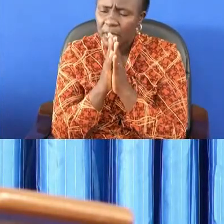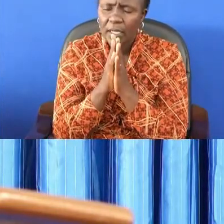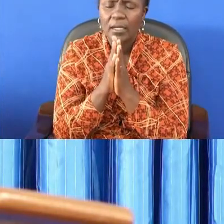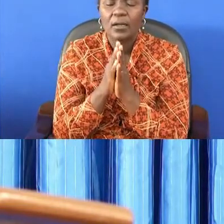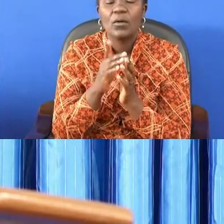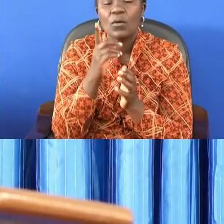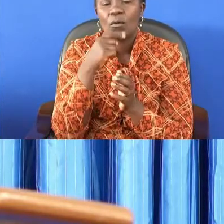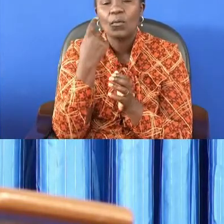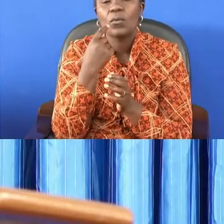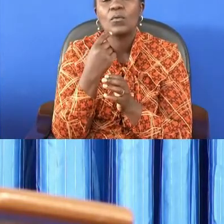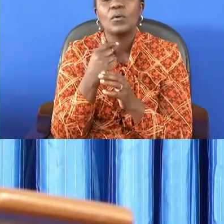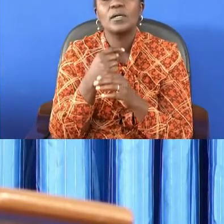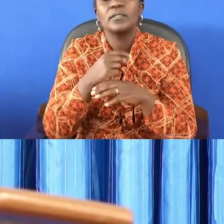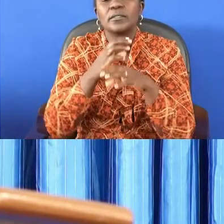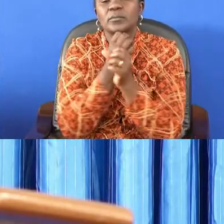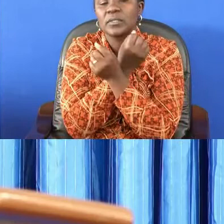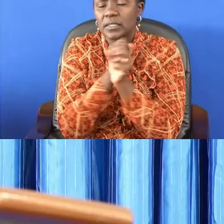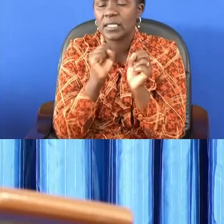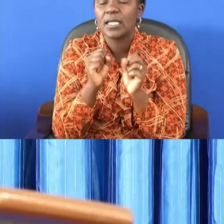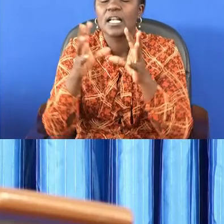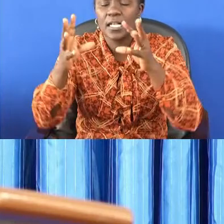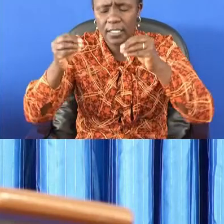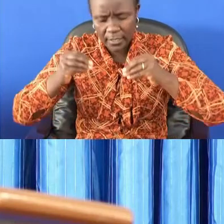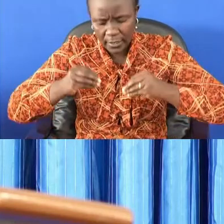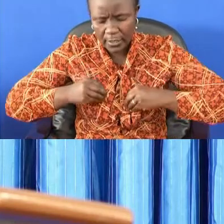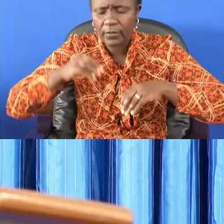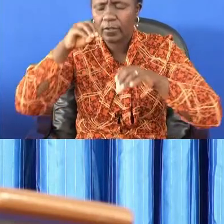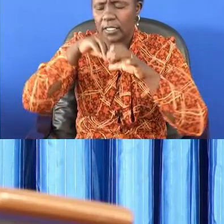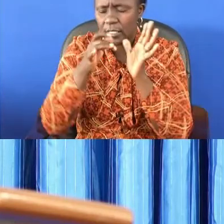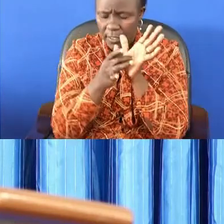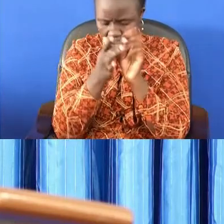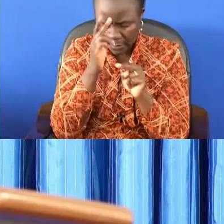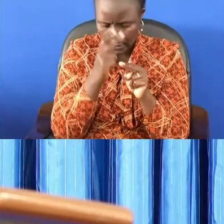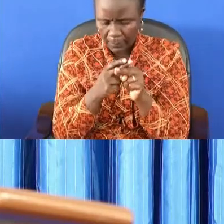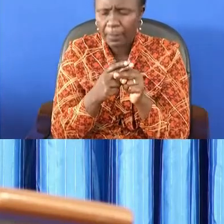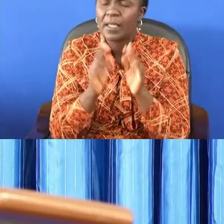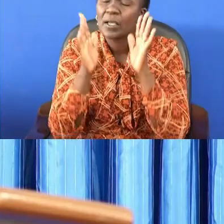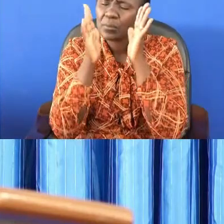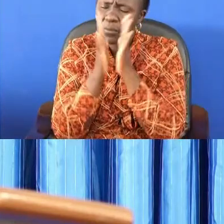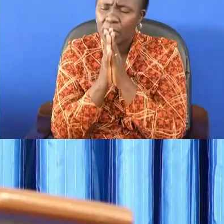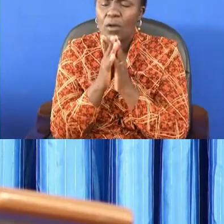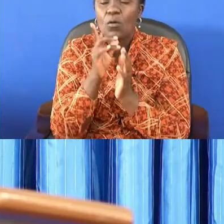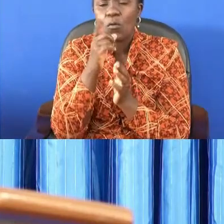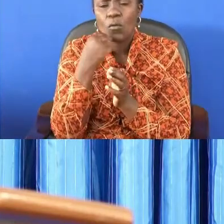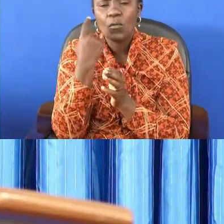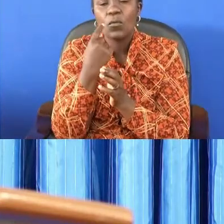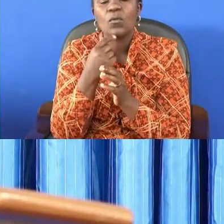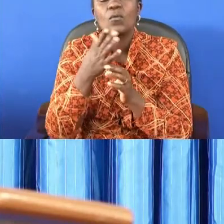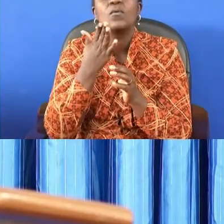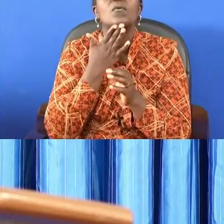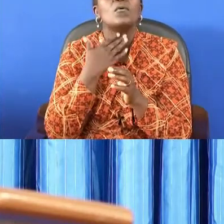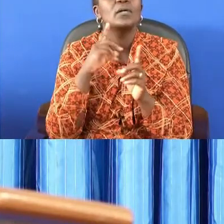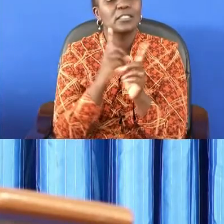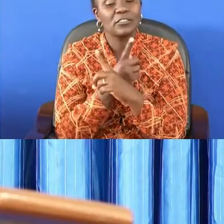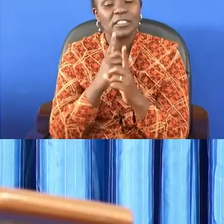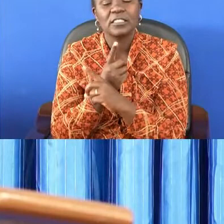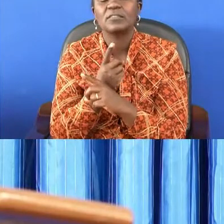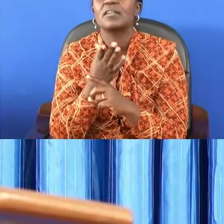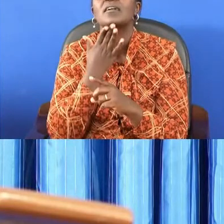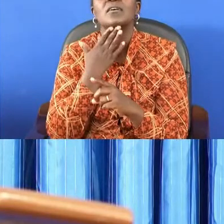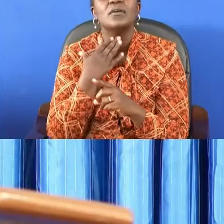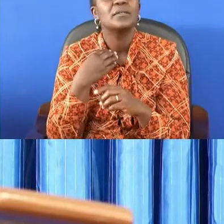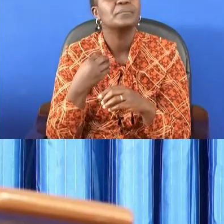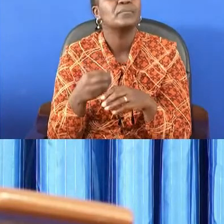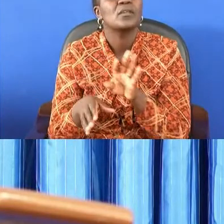kwa wale ambao wanataka wokovu wakapokee katika jina la Yesu. Ninaomba wale ambao wana mahitaji tofauti,